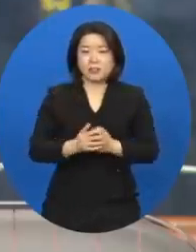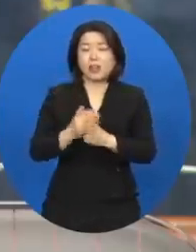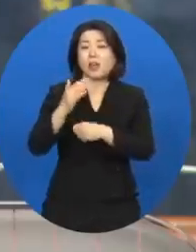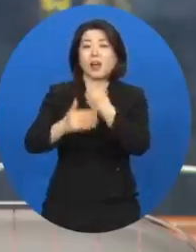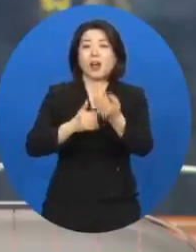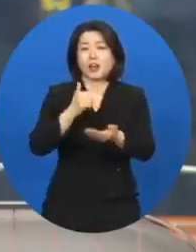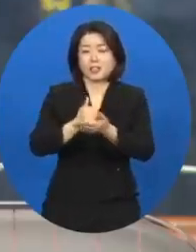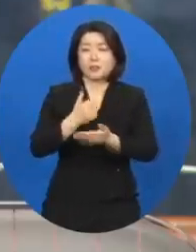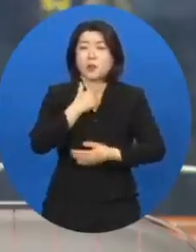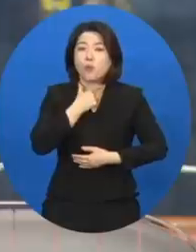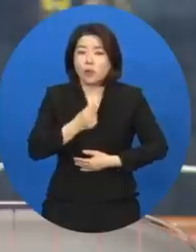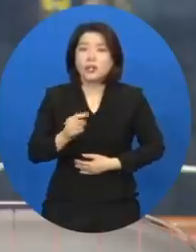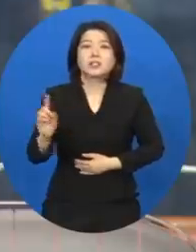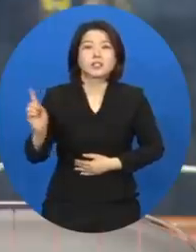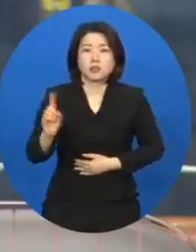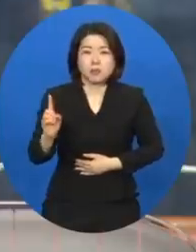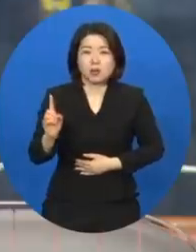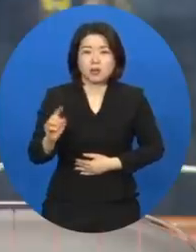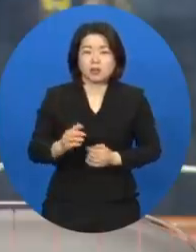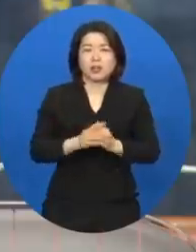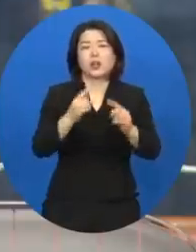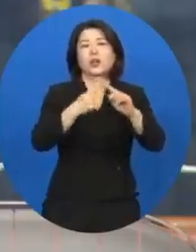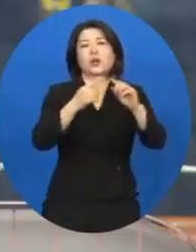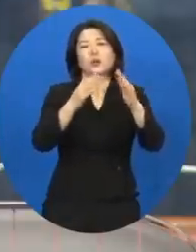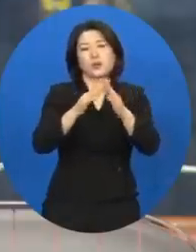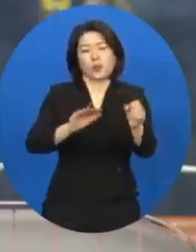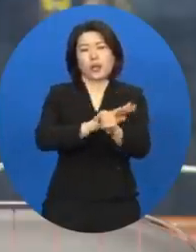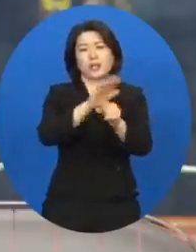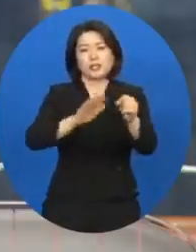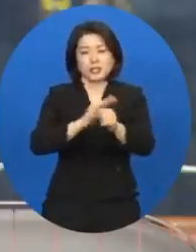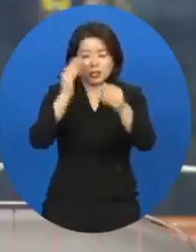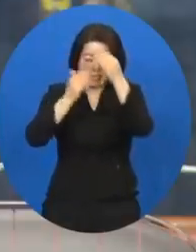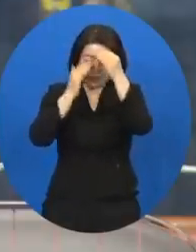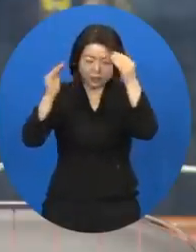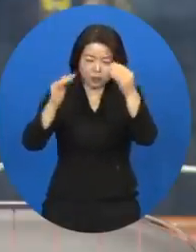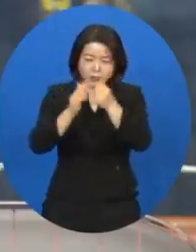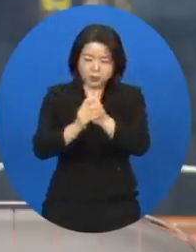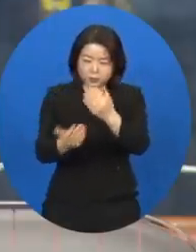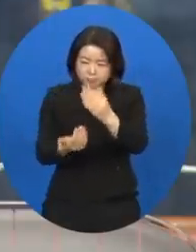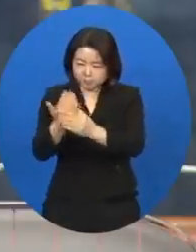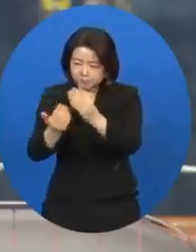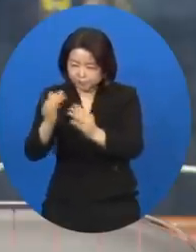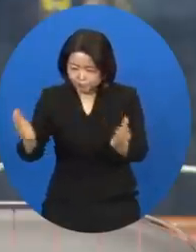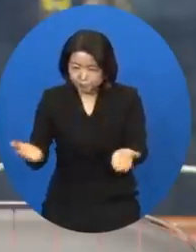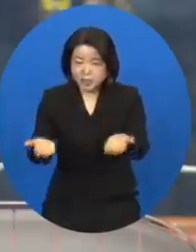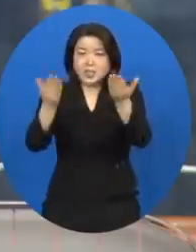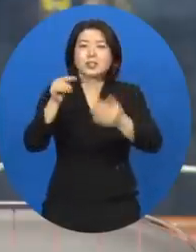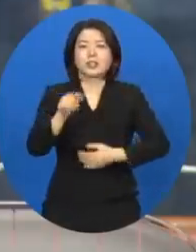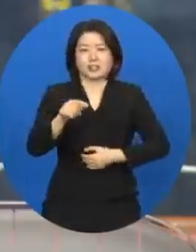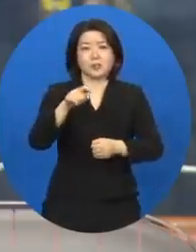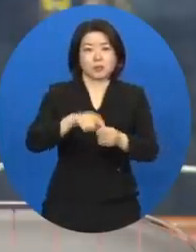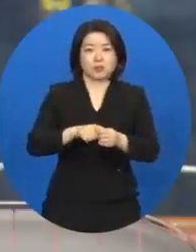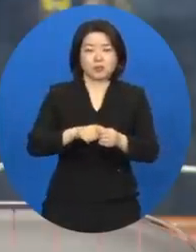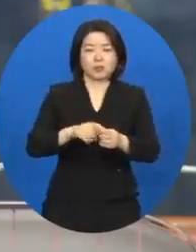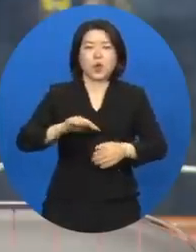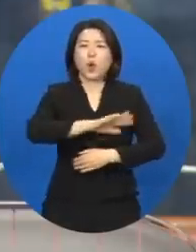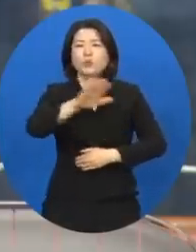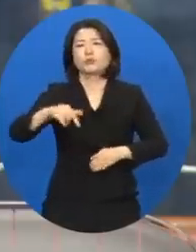하나님이 원하신 것은 교회를 사랑하는 성도들을 일으키시는 것이었어요. 우리들의